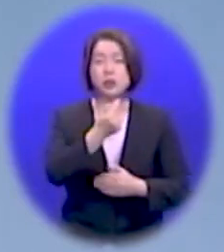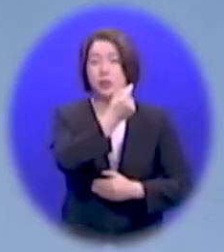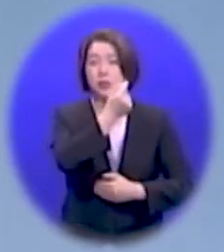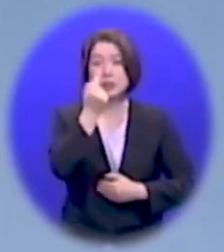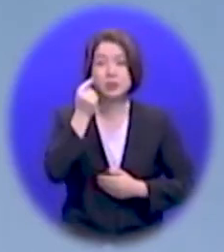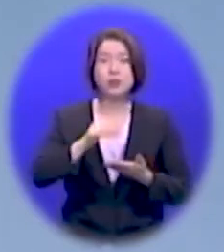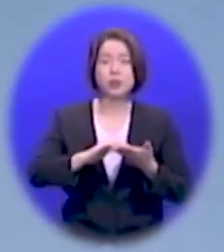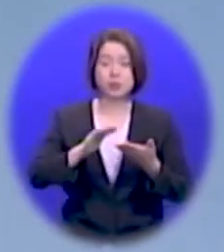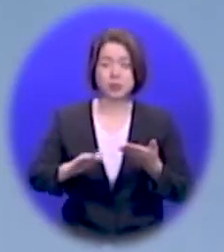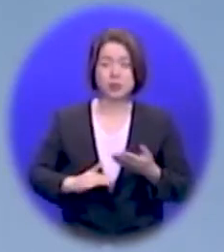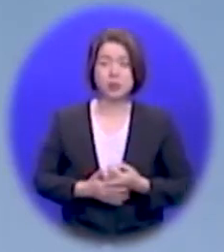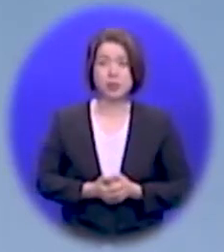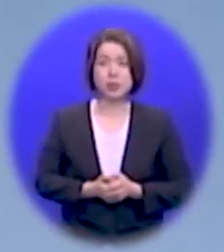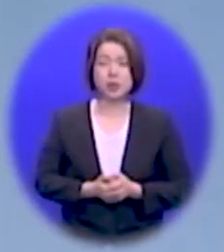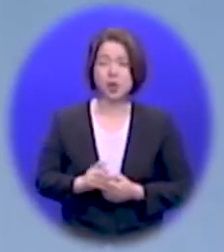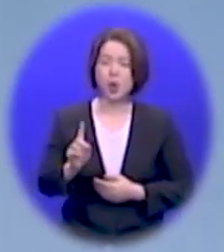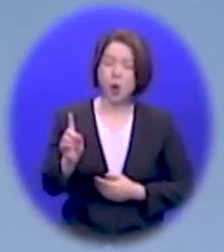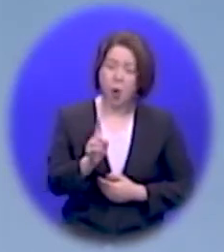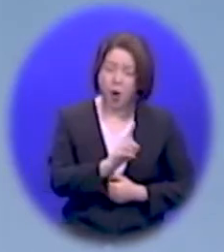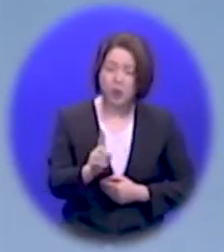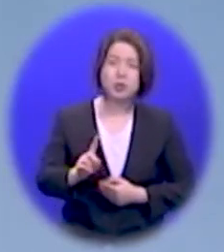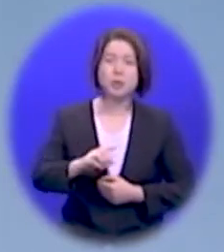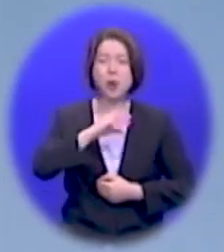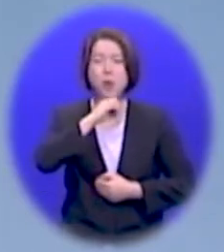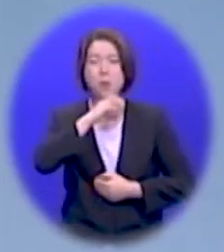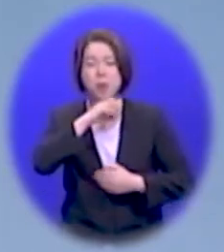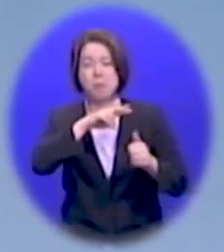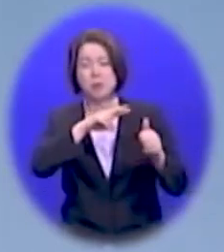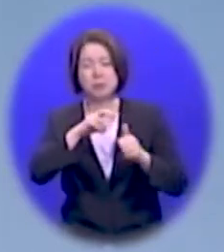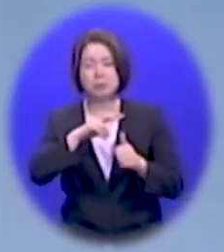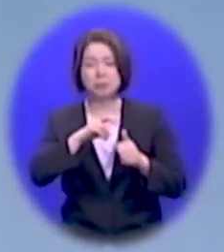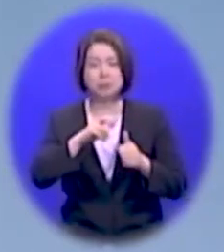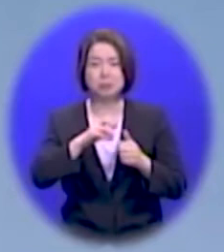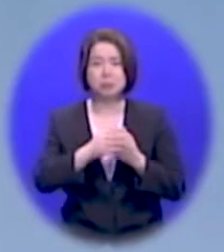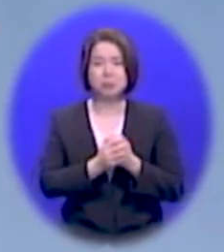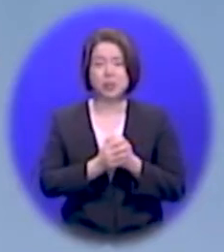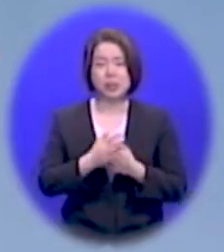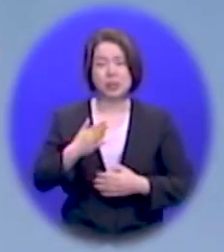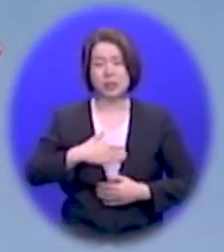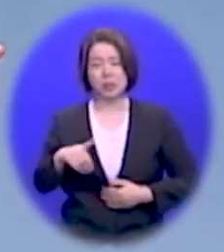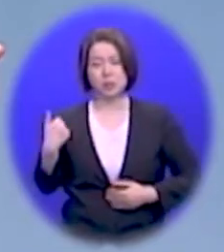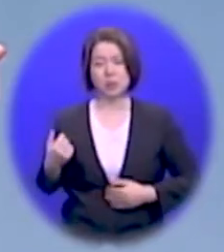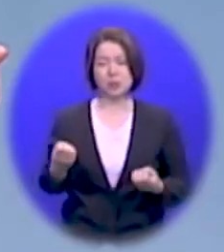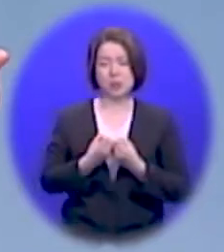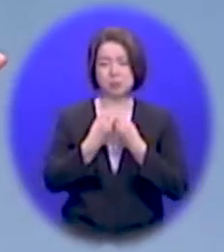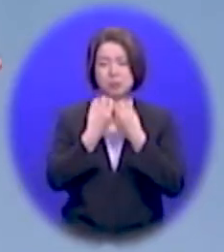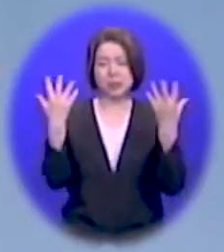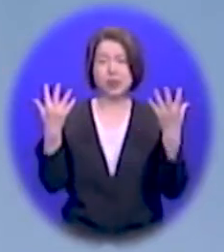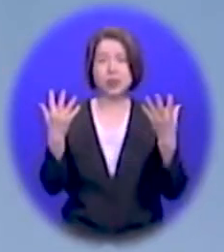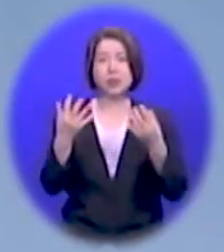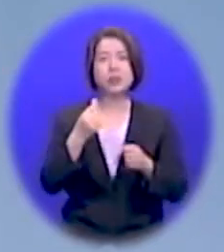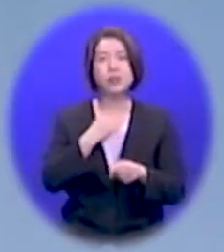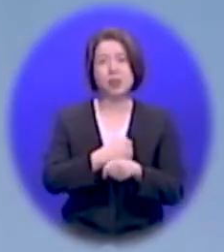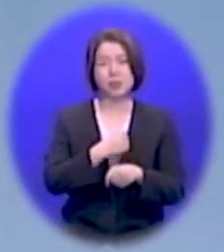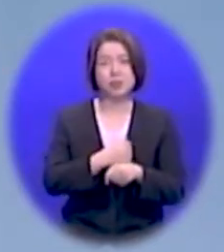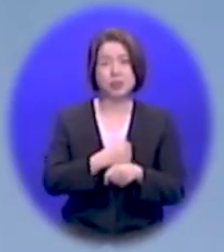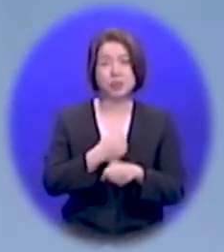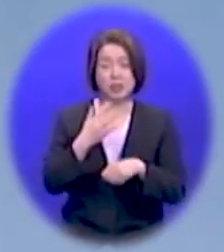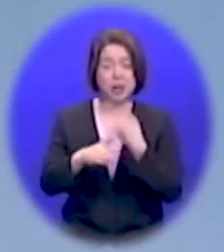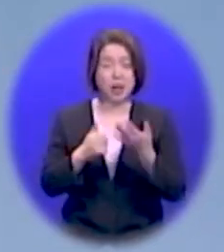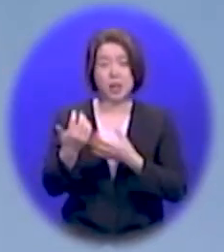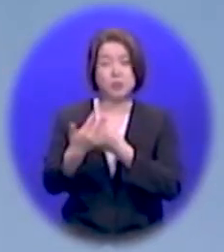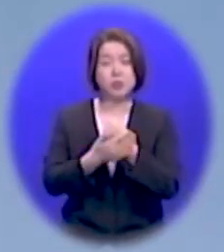합니다 어쩌면 그렇게 원망과 불평이 대책 없이 터져 나오는지 하나님의 은혜가